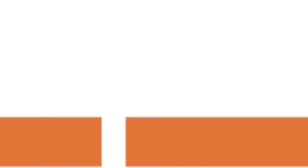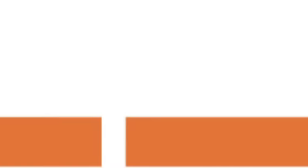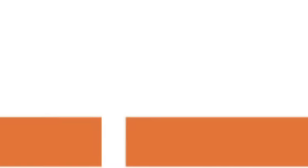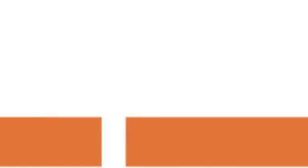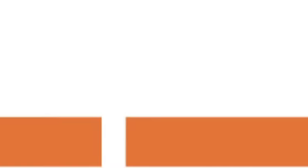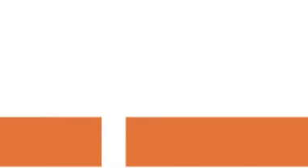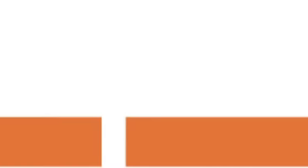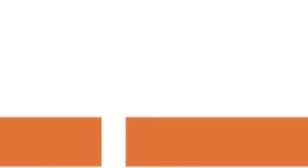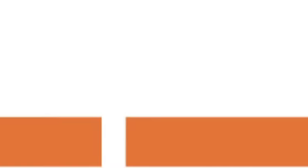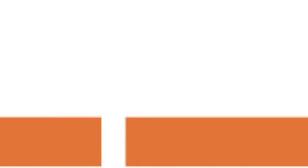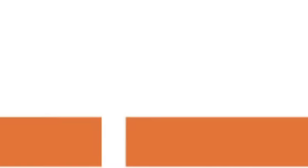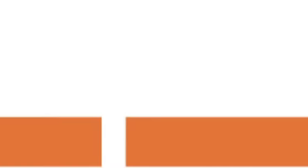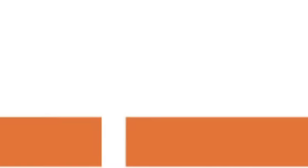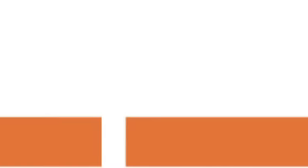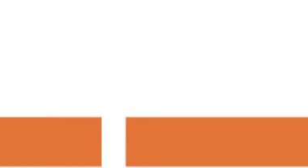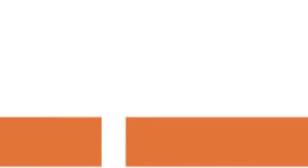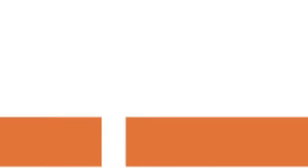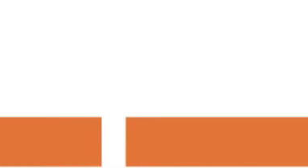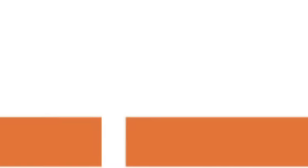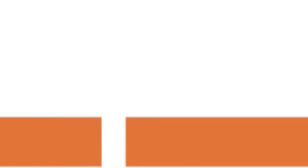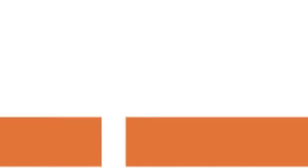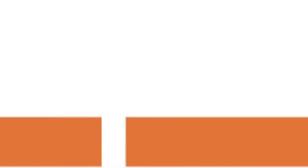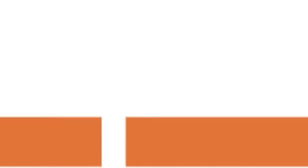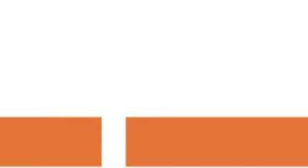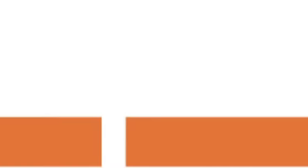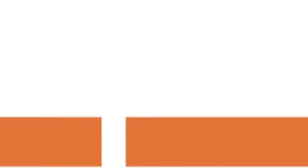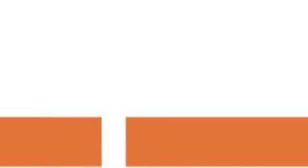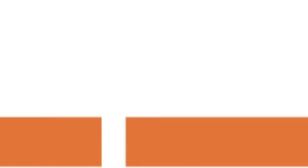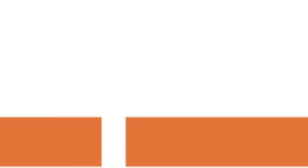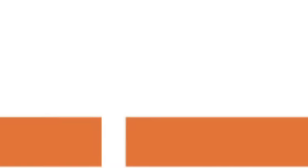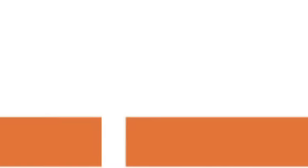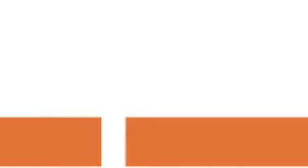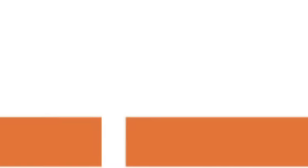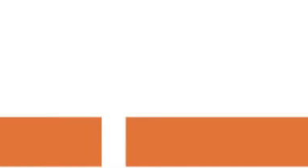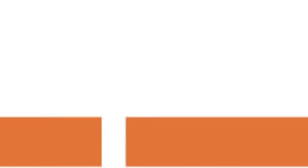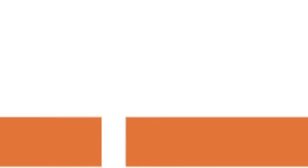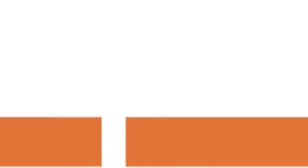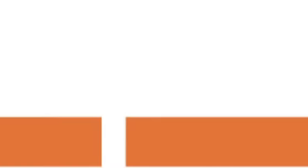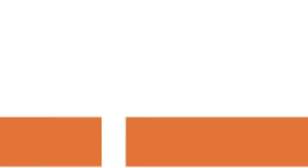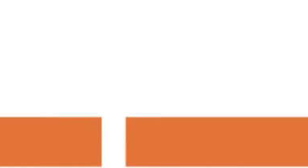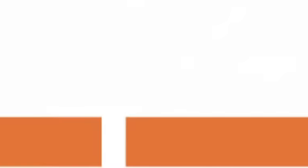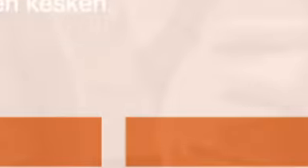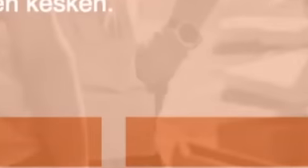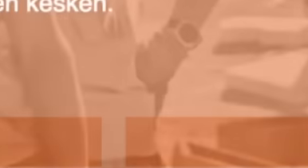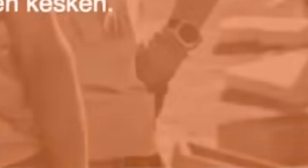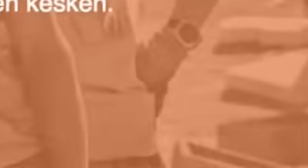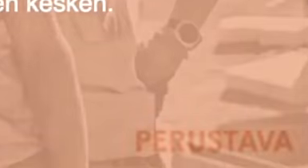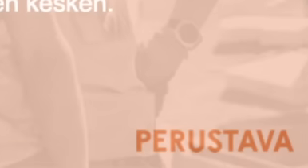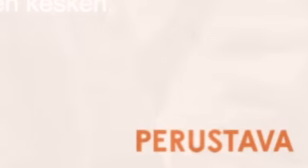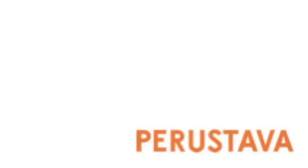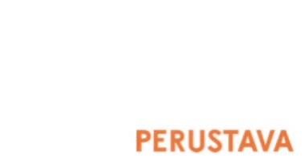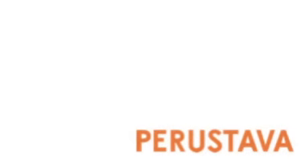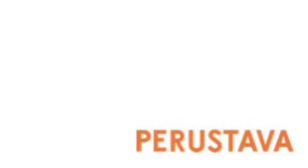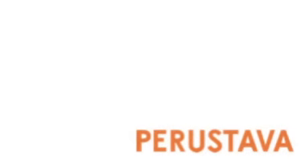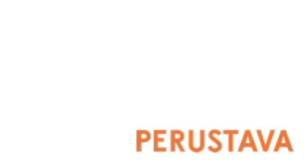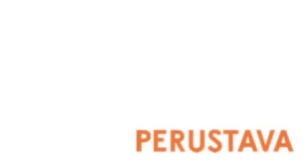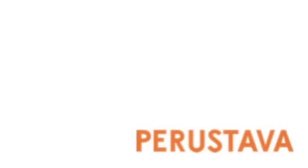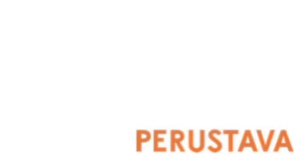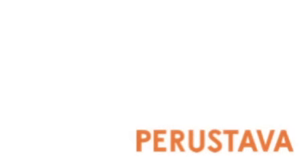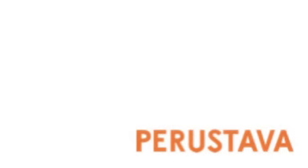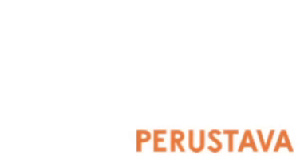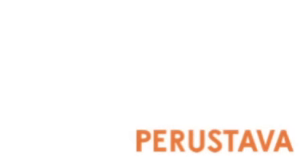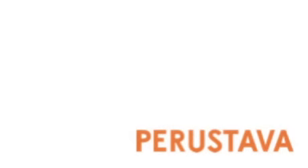on. Ja koko 20 vuotta jaksaa, niin taitaa saada jo pari viikkoa sitten, mutta kyllä. Onko Janekki siellä? Joo, mutta ennen kuin mennään sinne,